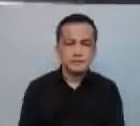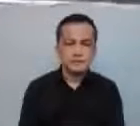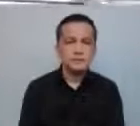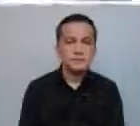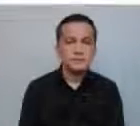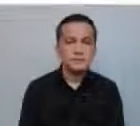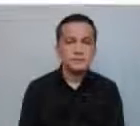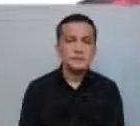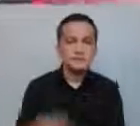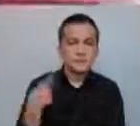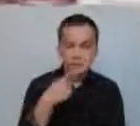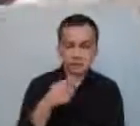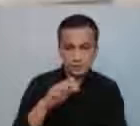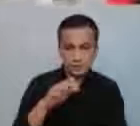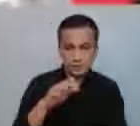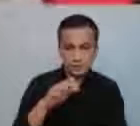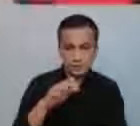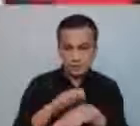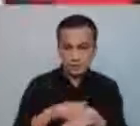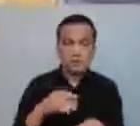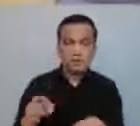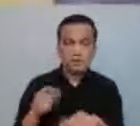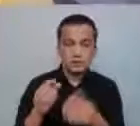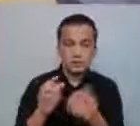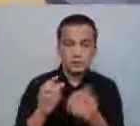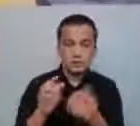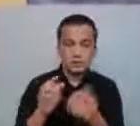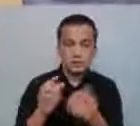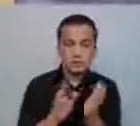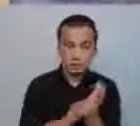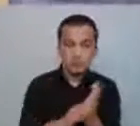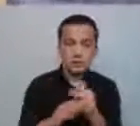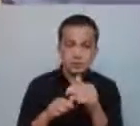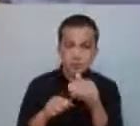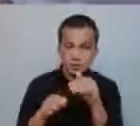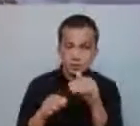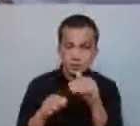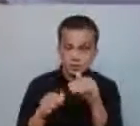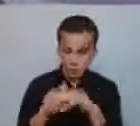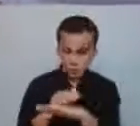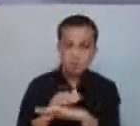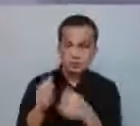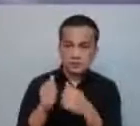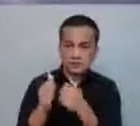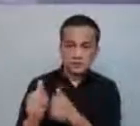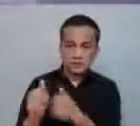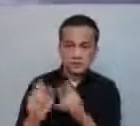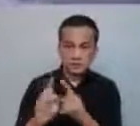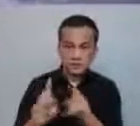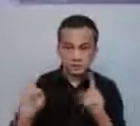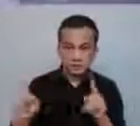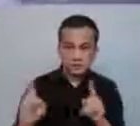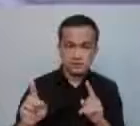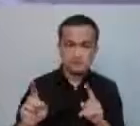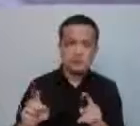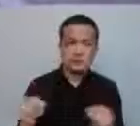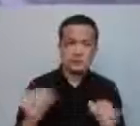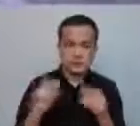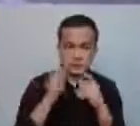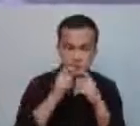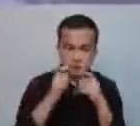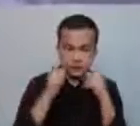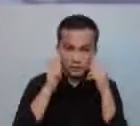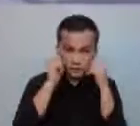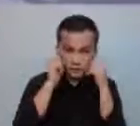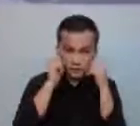naturang paaralan sa mga papasok dito, katulad ng pagsunod sa safety protocols kagaya ng pagsusuot ng face mask at sa